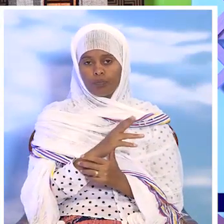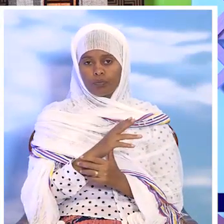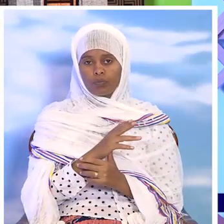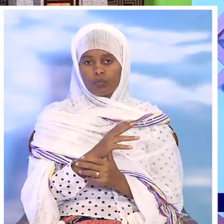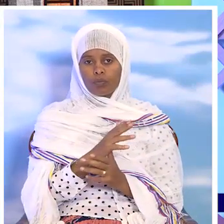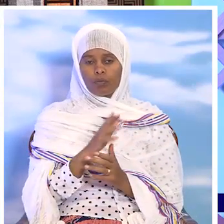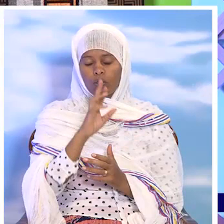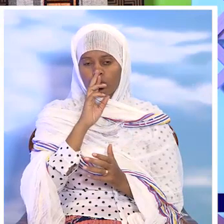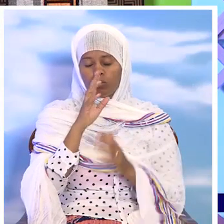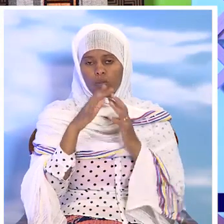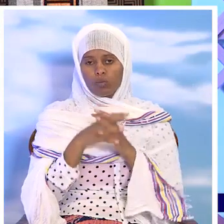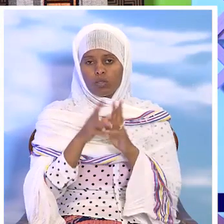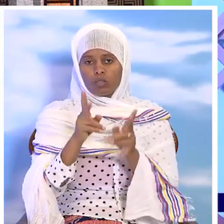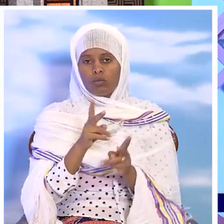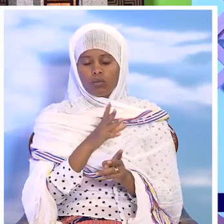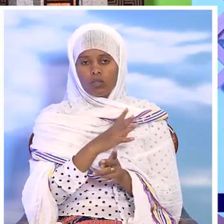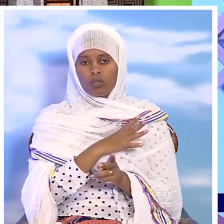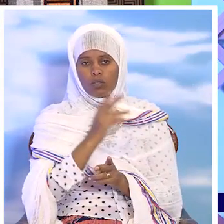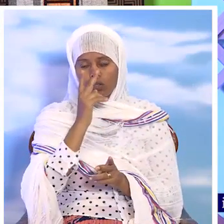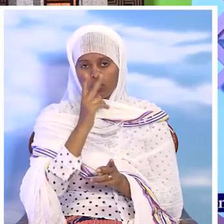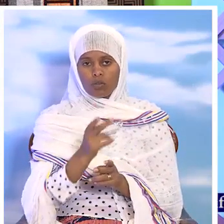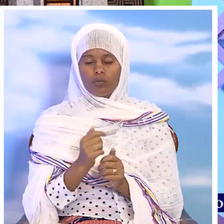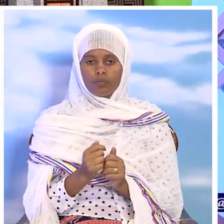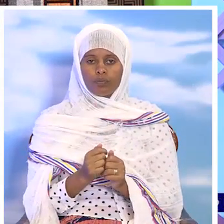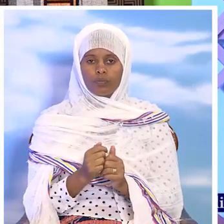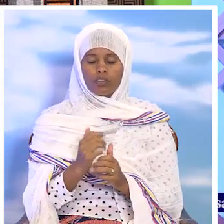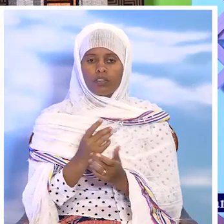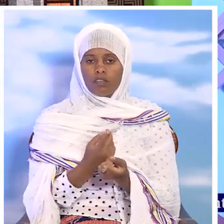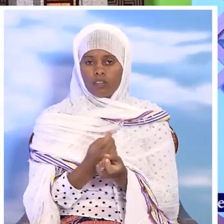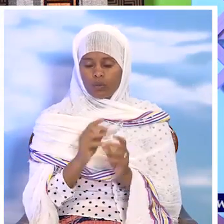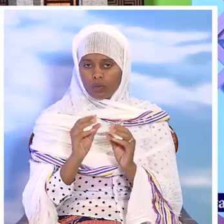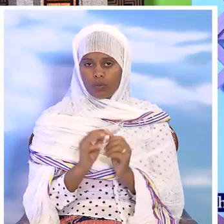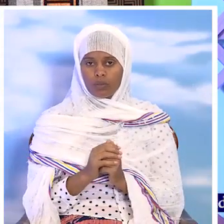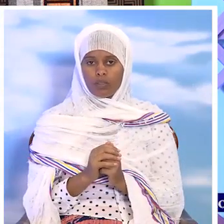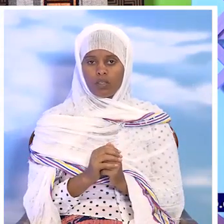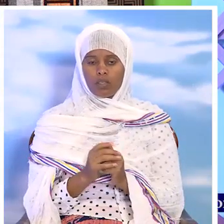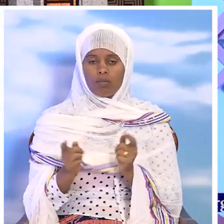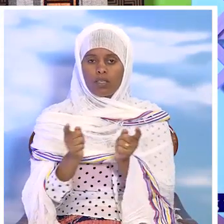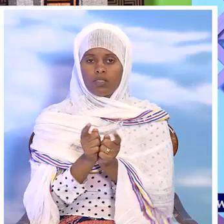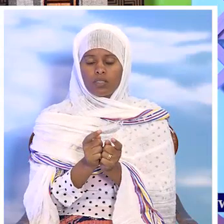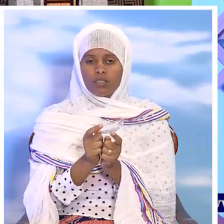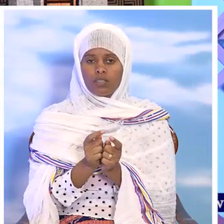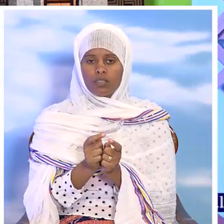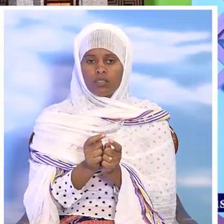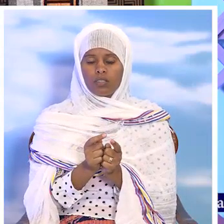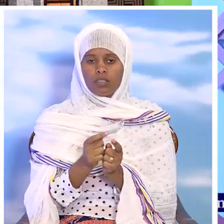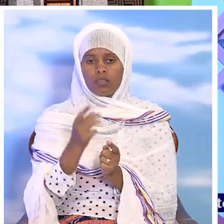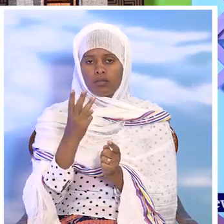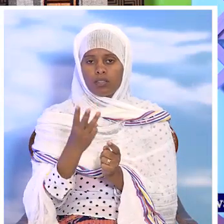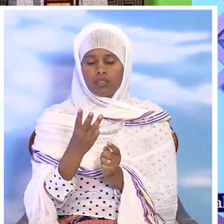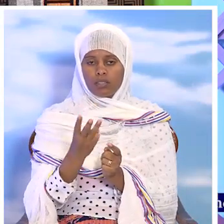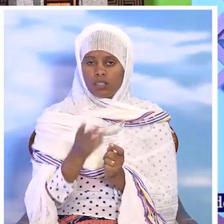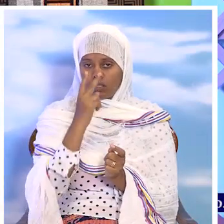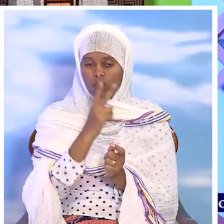ሱባኤ ኣብም ኣብ ፀሎት ከም ዘሎ ፈቲኑ ፈቲንዎ እዩ ማለት እዩ። ብሕፅር ዝበለተን ሰለስተ ኣ ፈተነታት ናይ ጎይታ ናይ ክርስቶስ